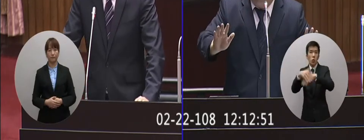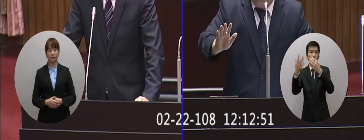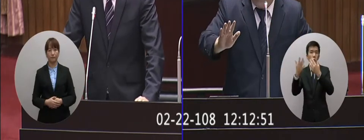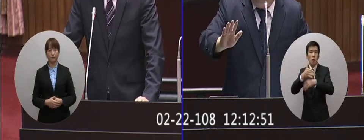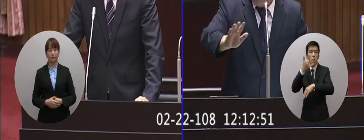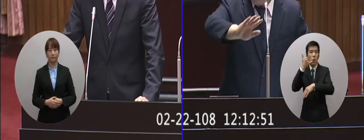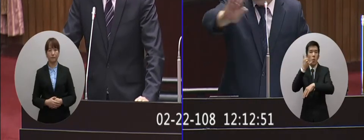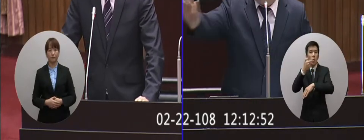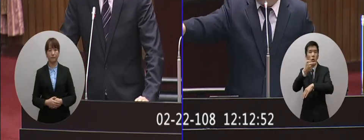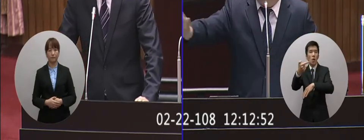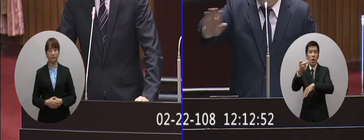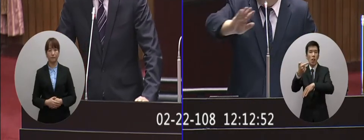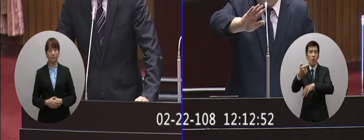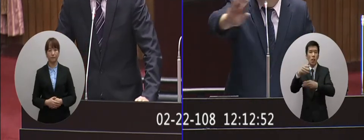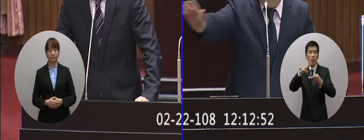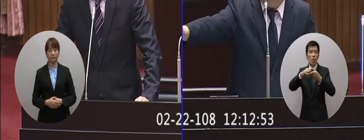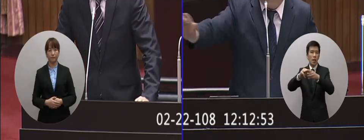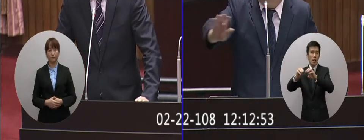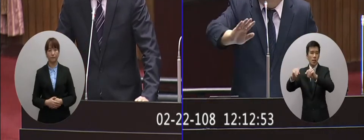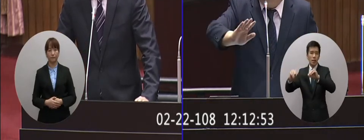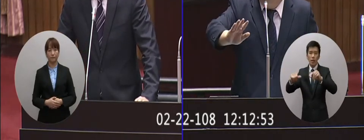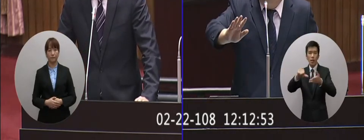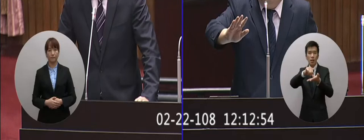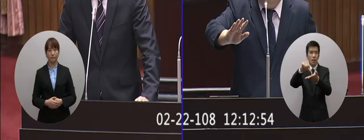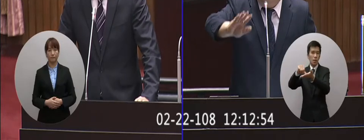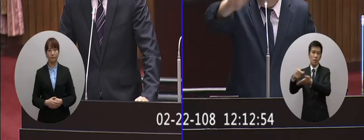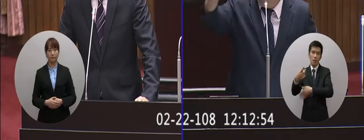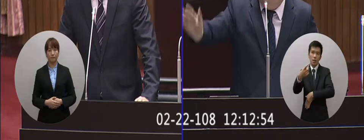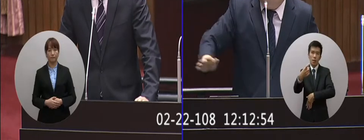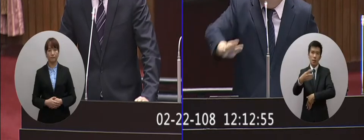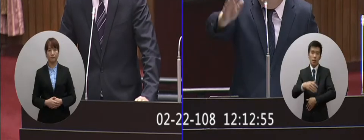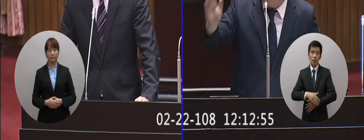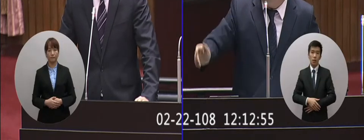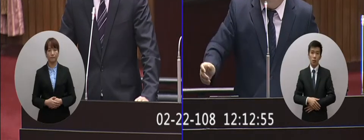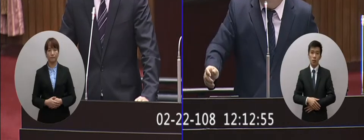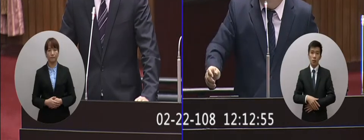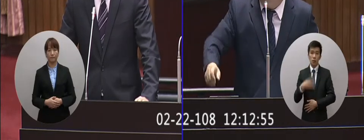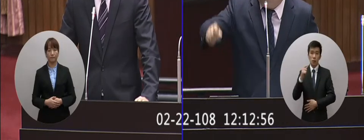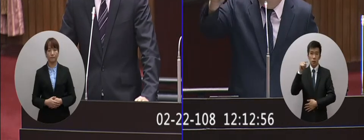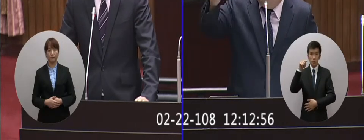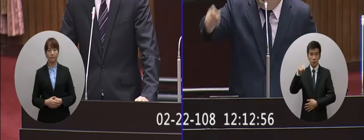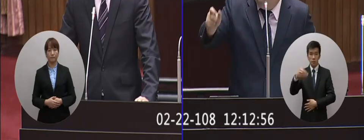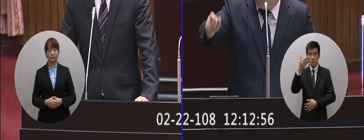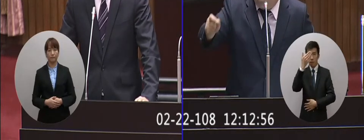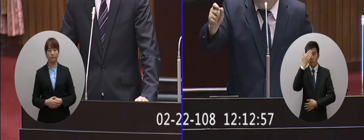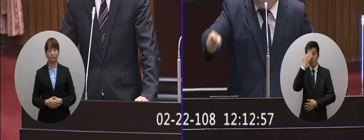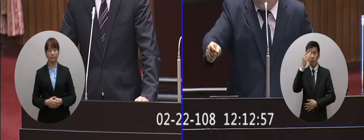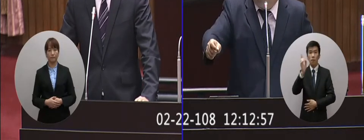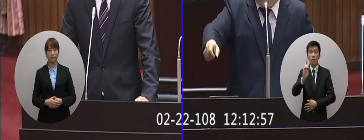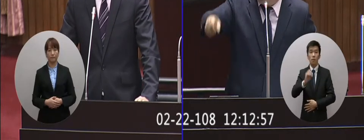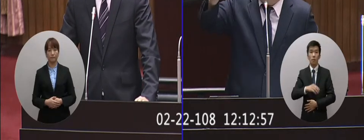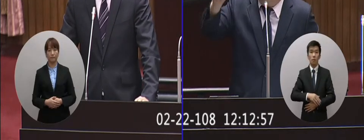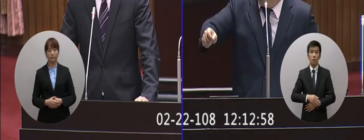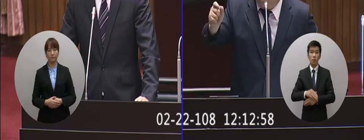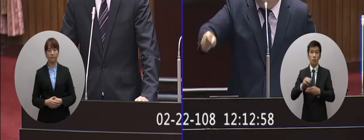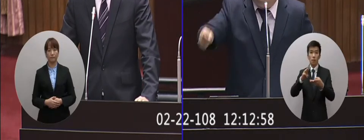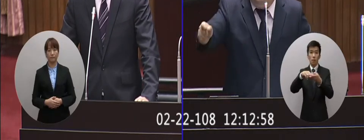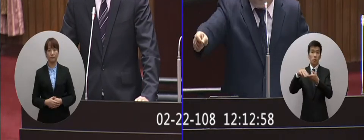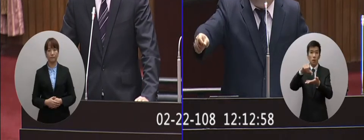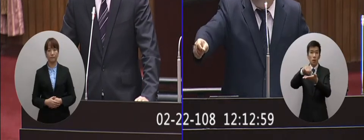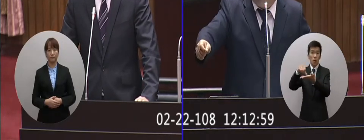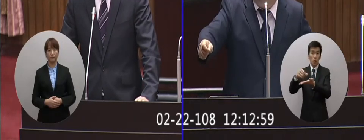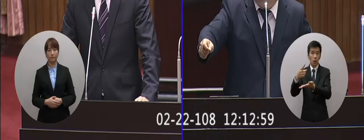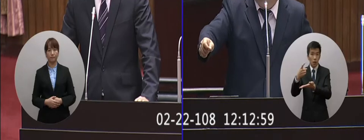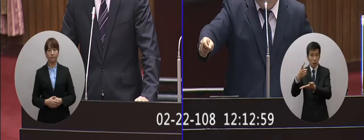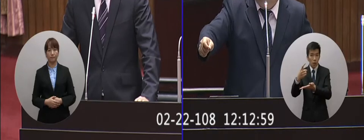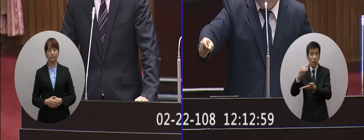种植。好，你逐天去看，遐都没种植子。啊，然后他有一个很矛盾的地方，就是说他没有办法种植，但是他一直在